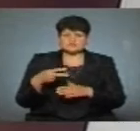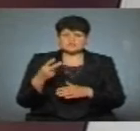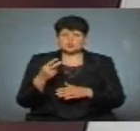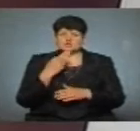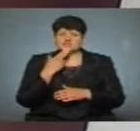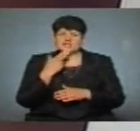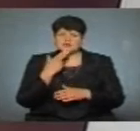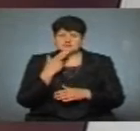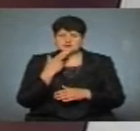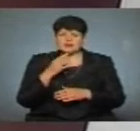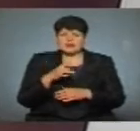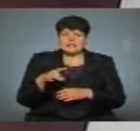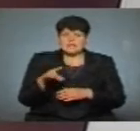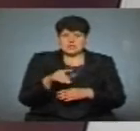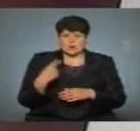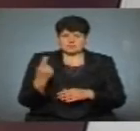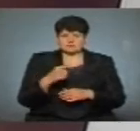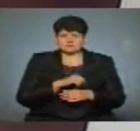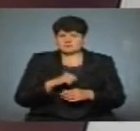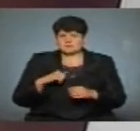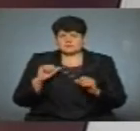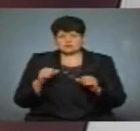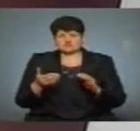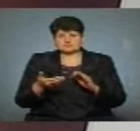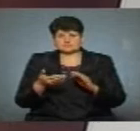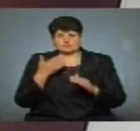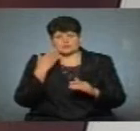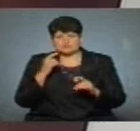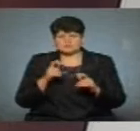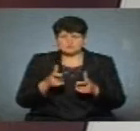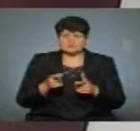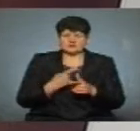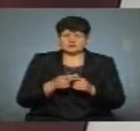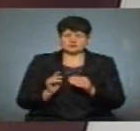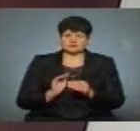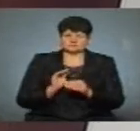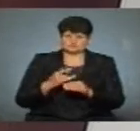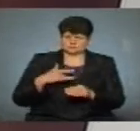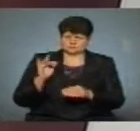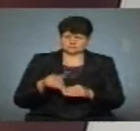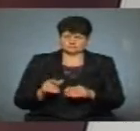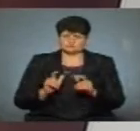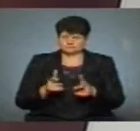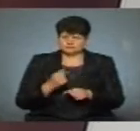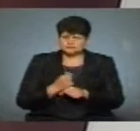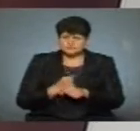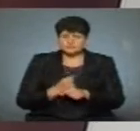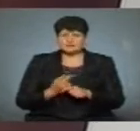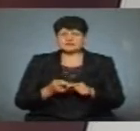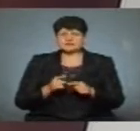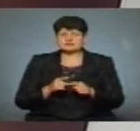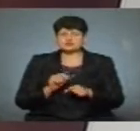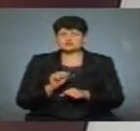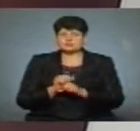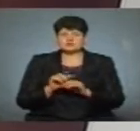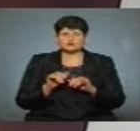червня регіони самі зможуть певні обмеження знімати, щось додавати, коли це буде потрібно, каже прем'єр Денис Шмигаль. Нагадаю, призупинити